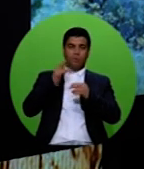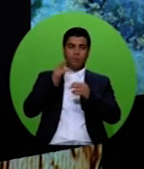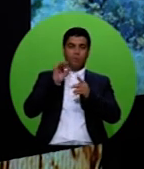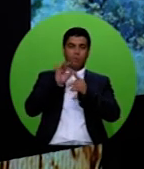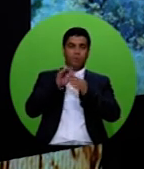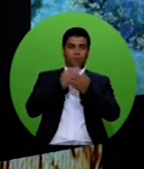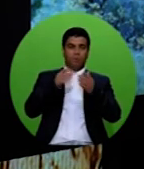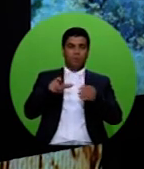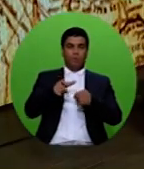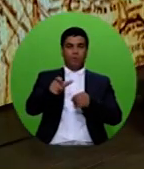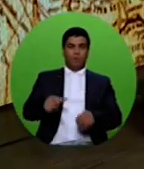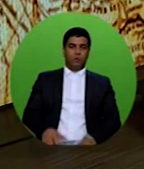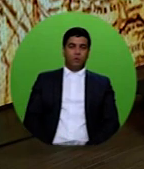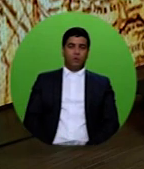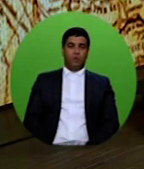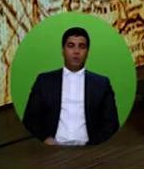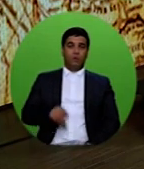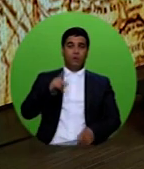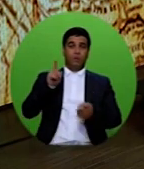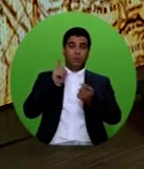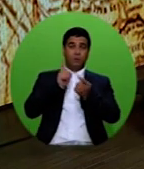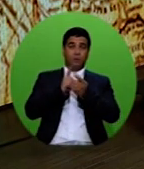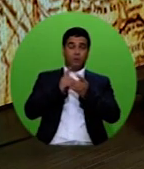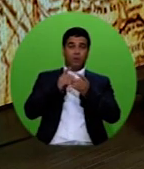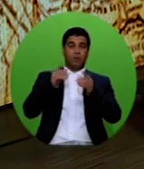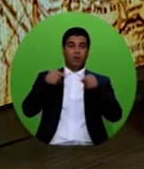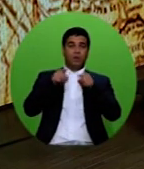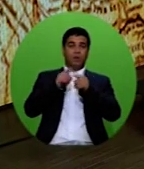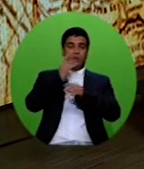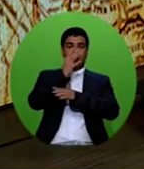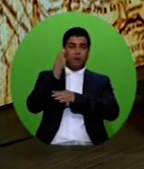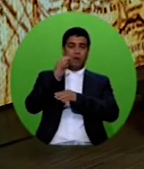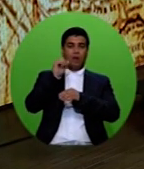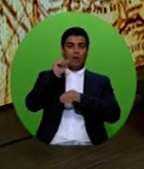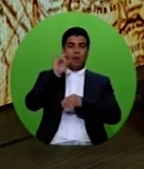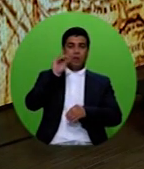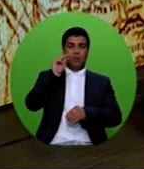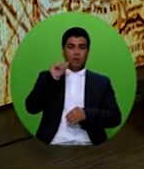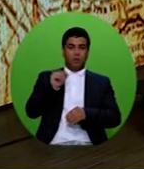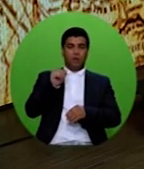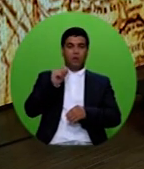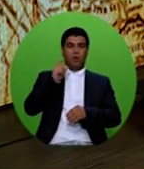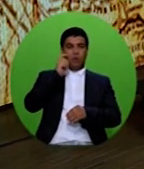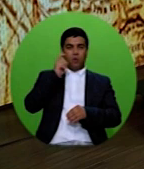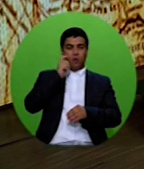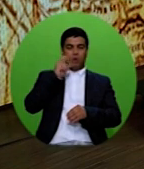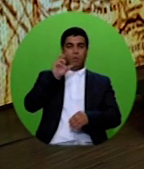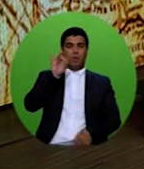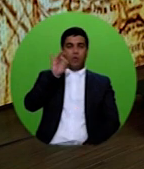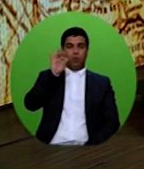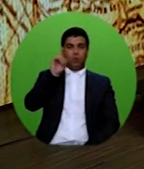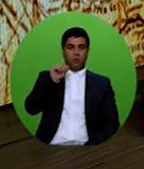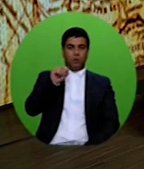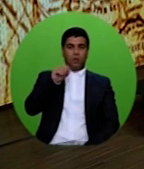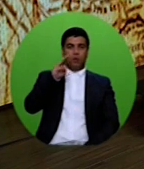вами в пути. Также встречаются такие деревья, как арча, орех, клен, береза,